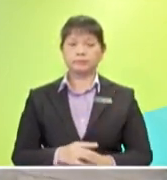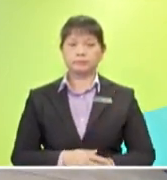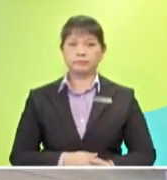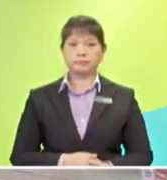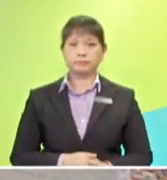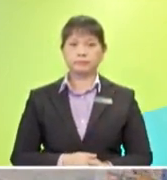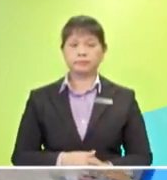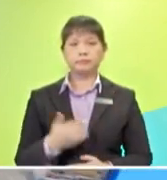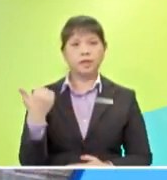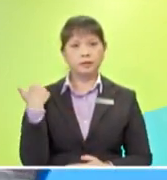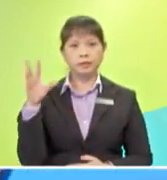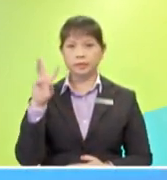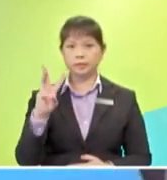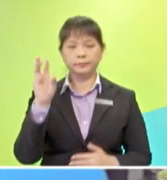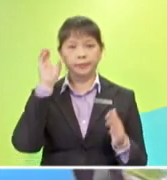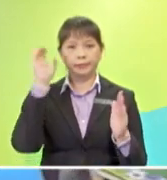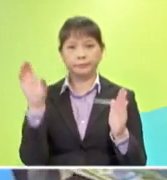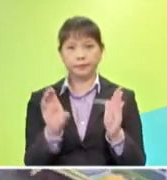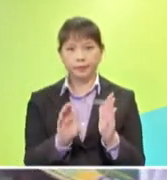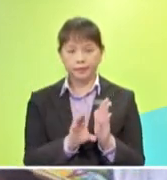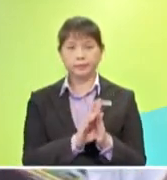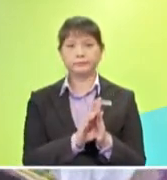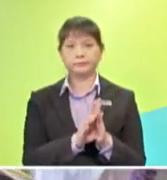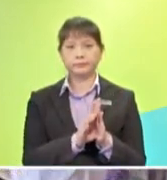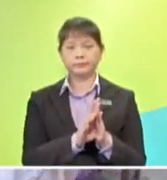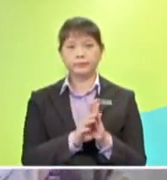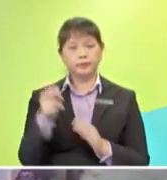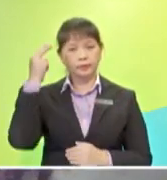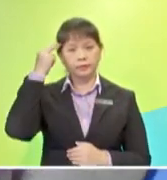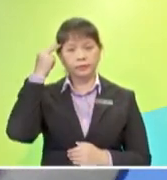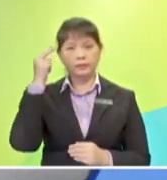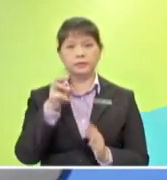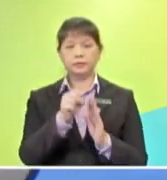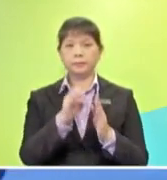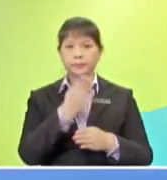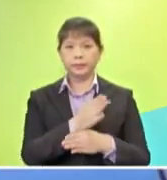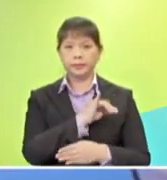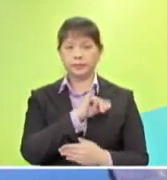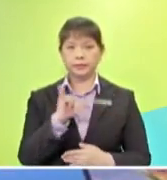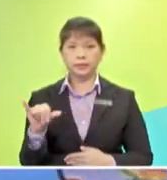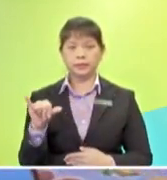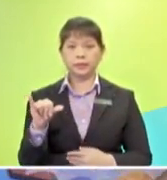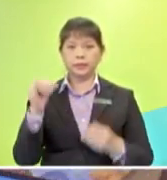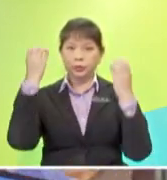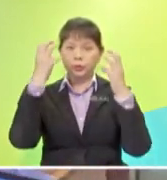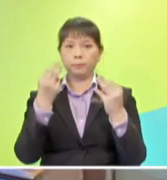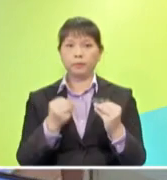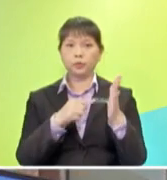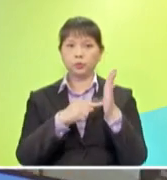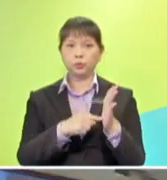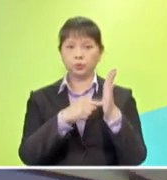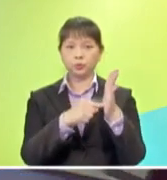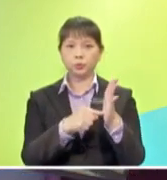3456 ada 6 gambar hari ini Cikgu nak Terangkan Cikgu